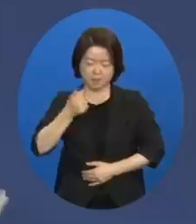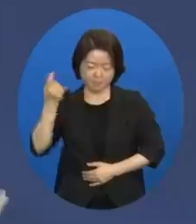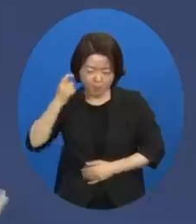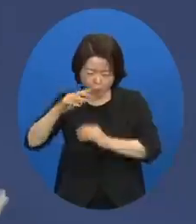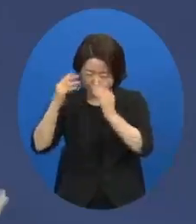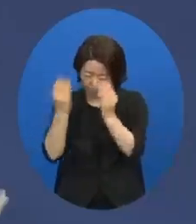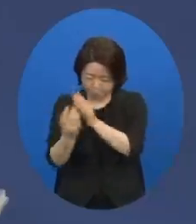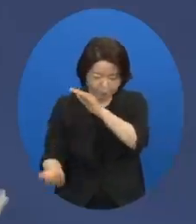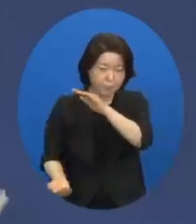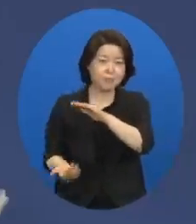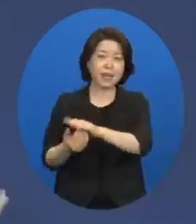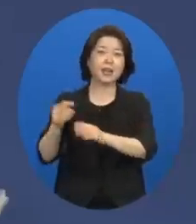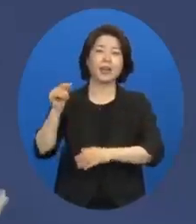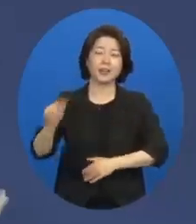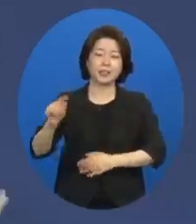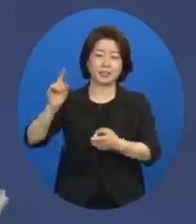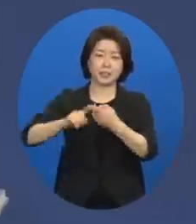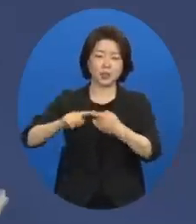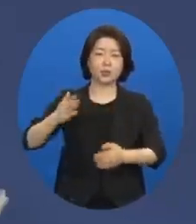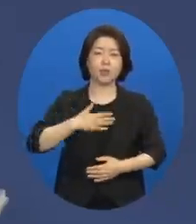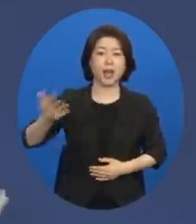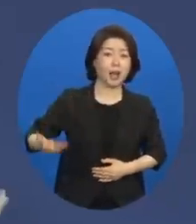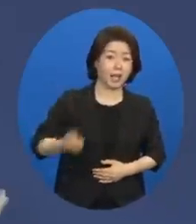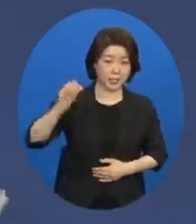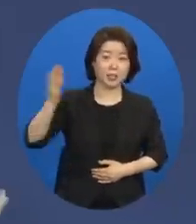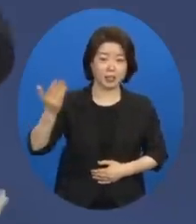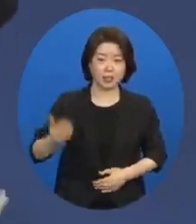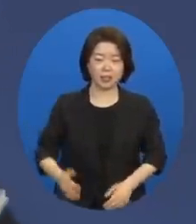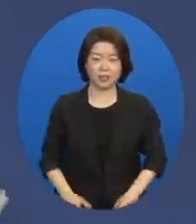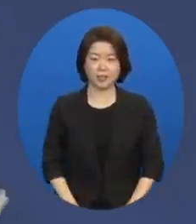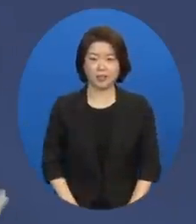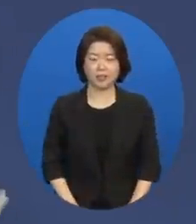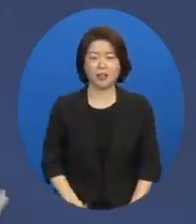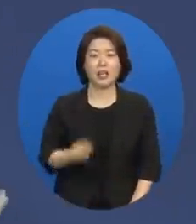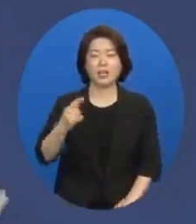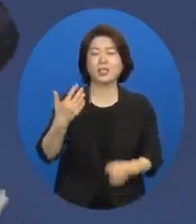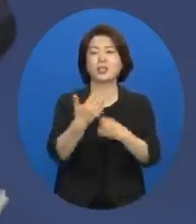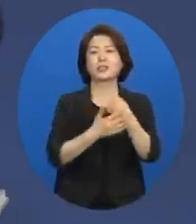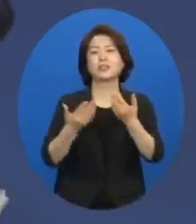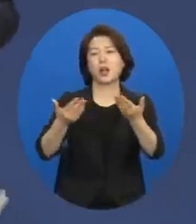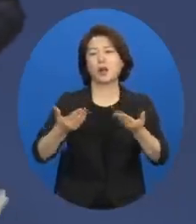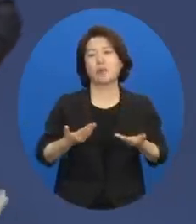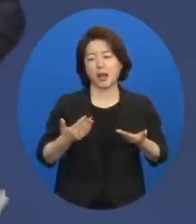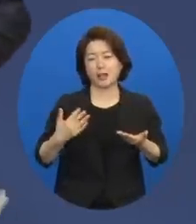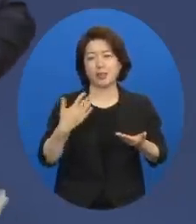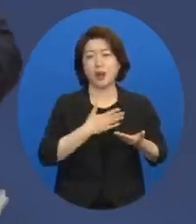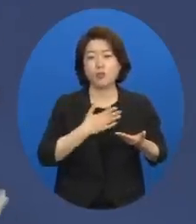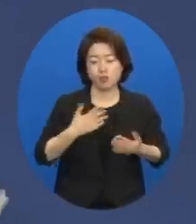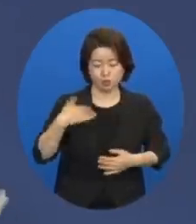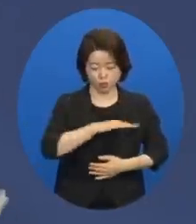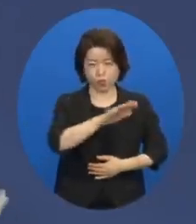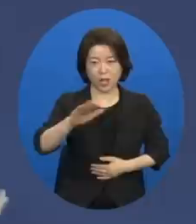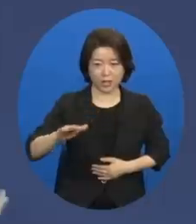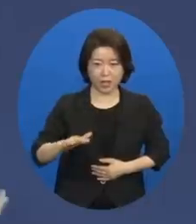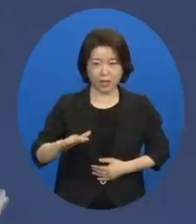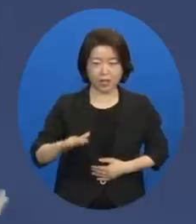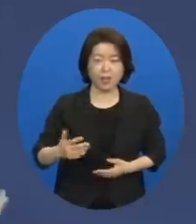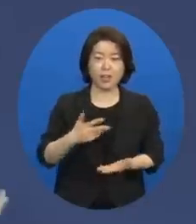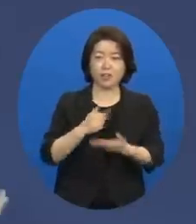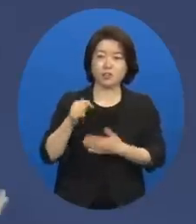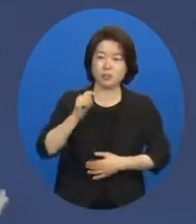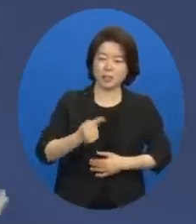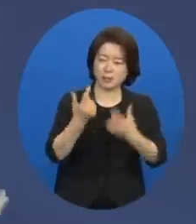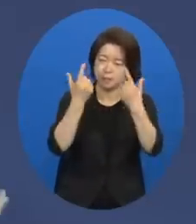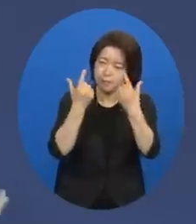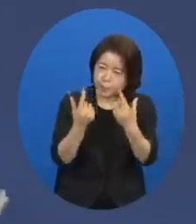완성하심으로 말미암아 그게 그대로 우리의 것이 됐습니다. 그는 이 은혜를 받들 우리에게 우리를 주님께서 그